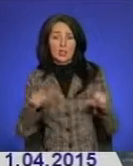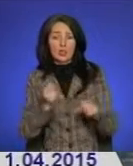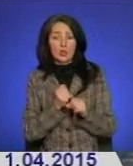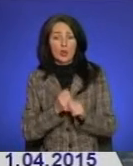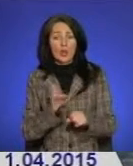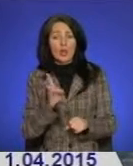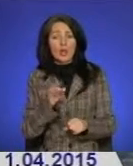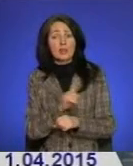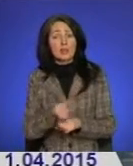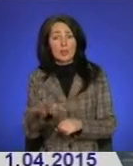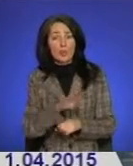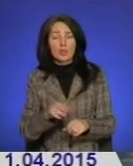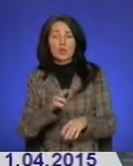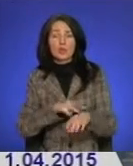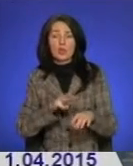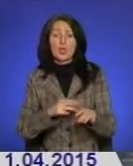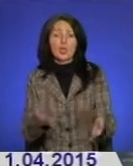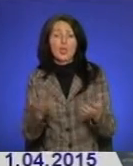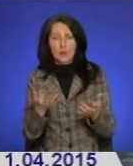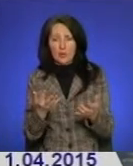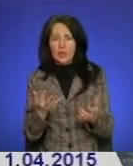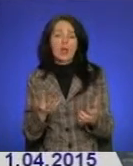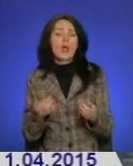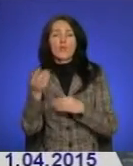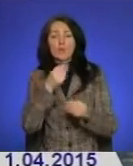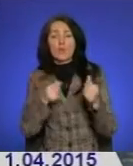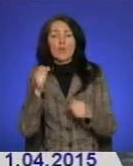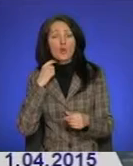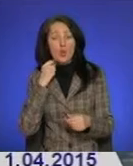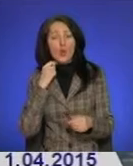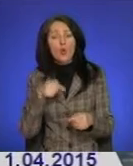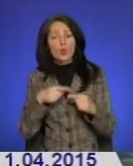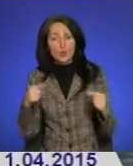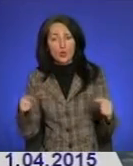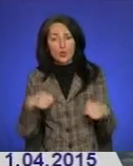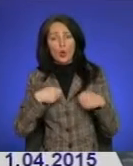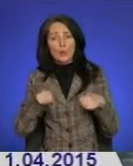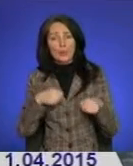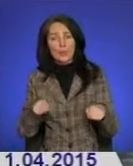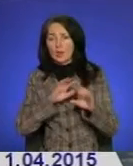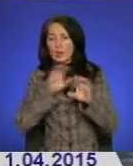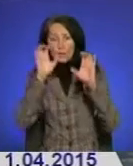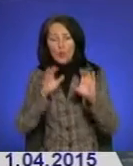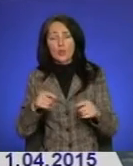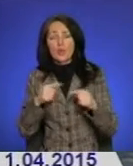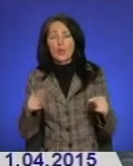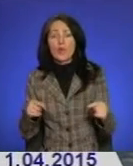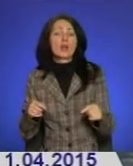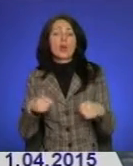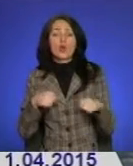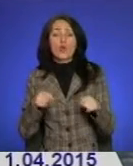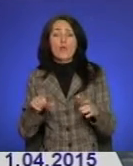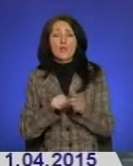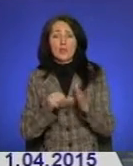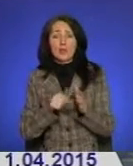На Тернопільщині міліціонери вилучили фальсифіковану алкогольну продукцію. Розповсюджував незаконний товар торговий представник